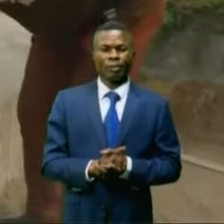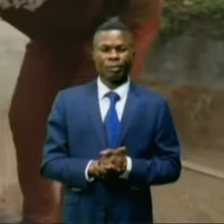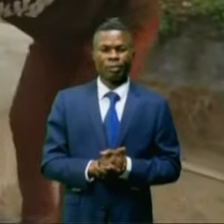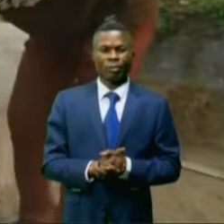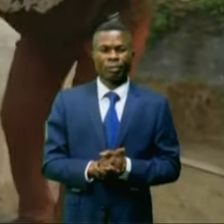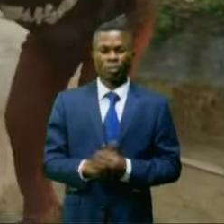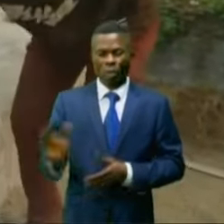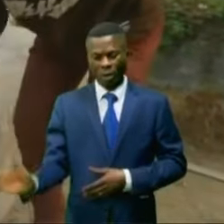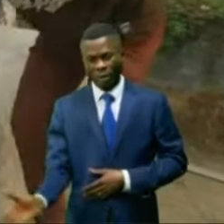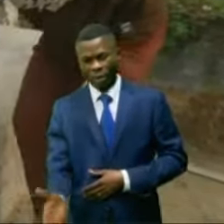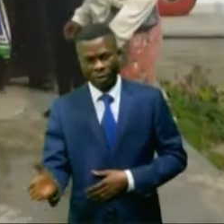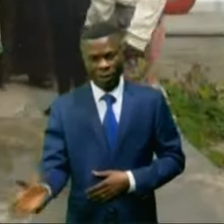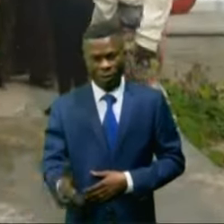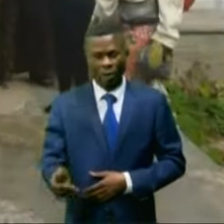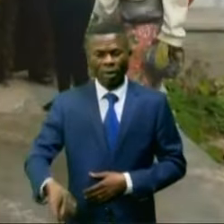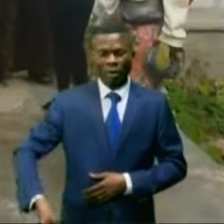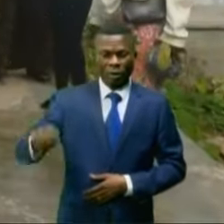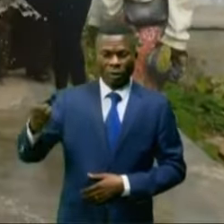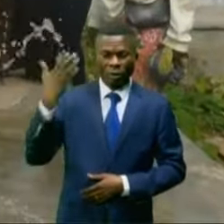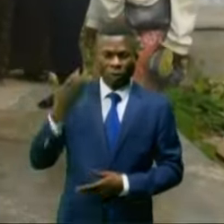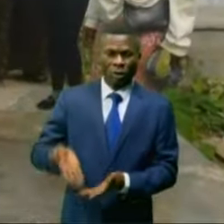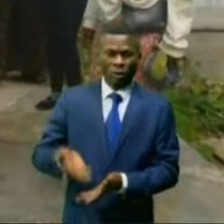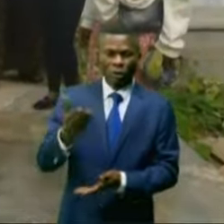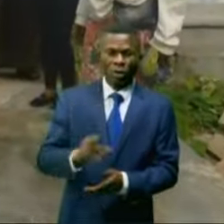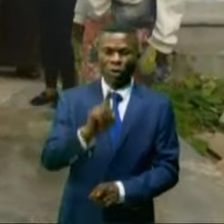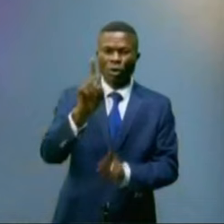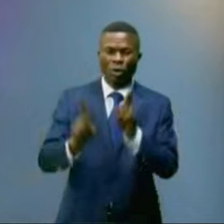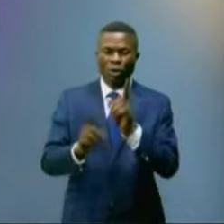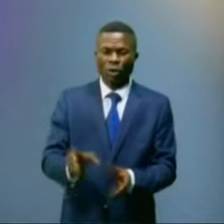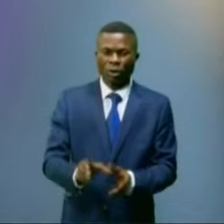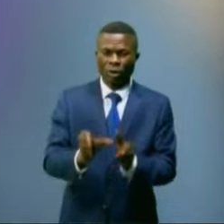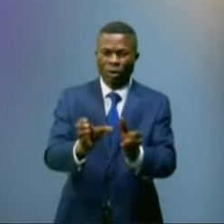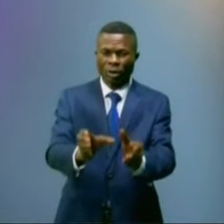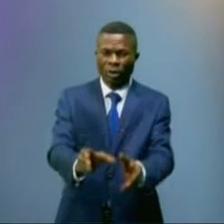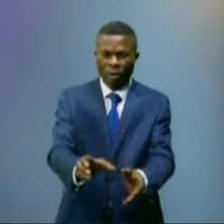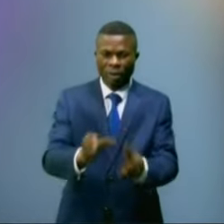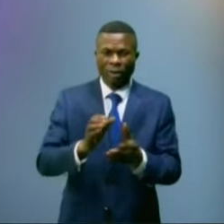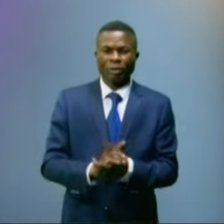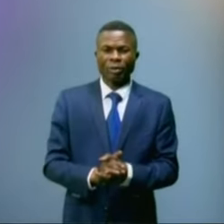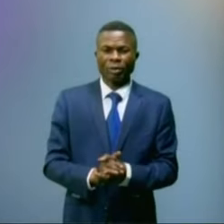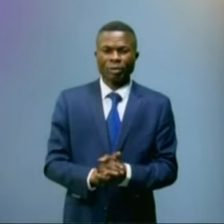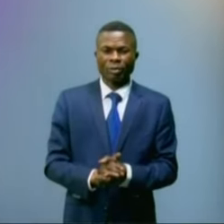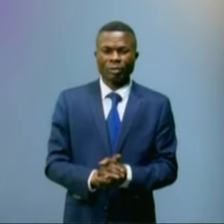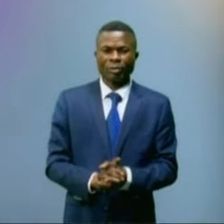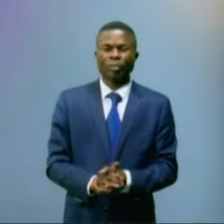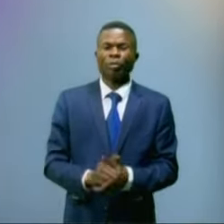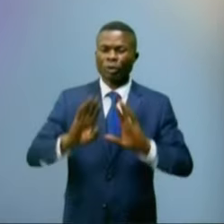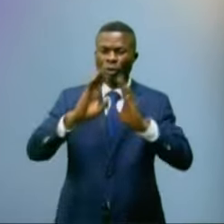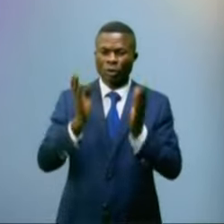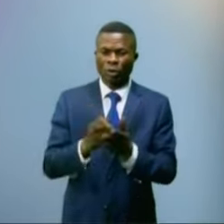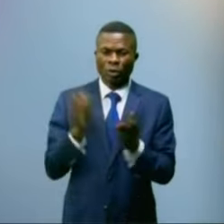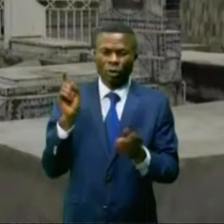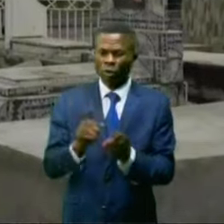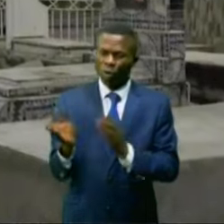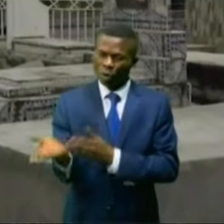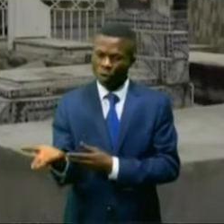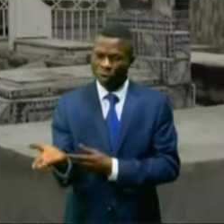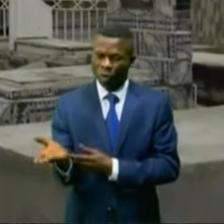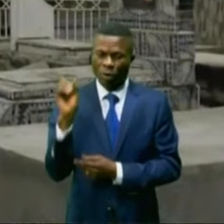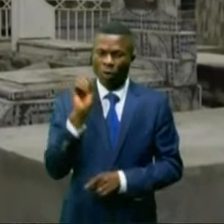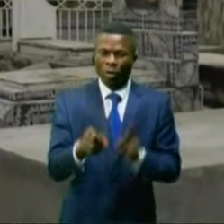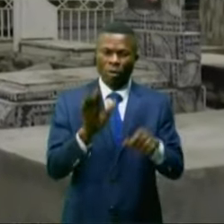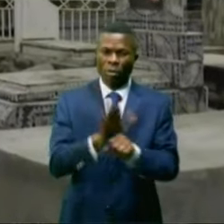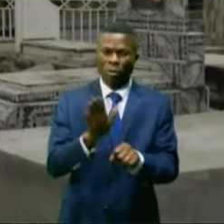Balai, seau d'eau, mais aussi une gerbe de fleurs en main, l'un ou l'autre s'est rendu tôt le matin dans